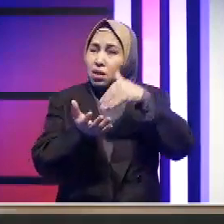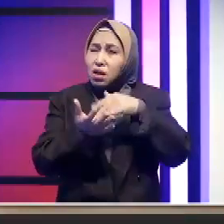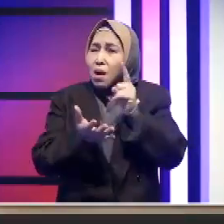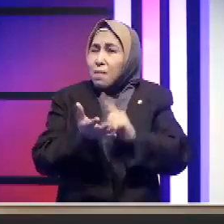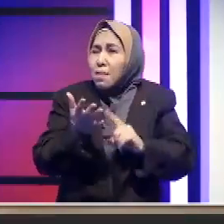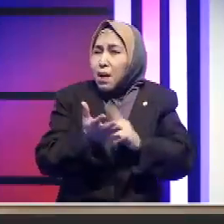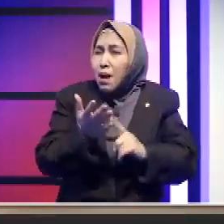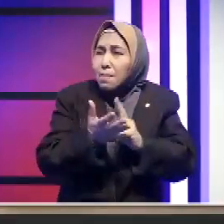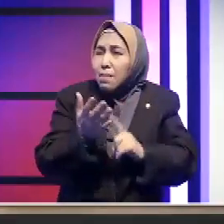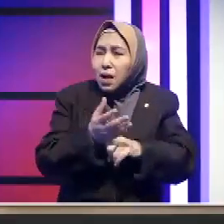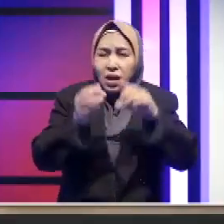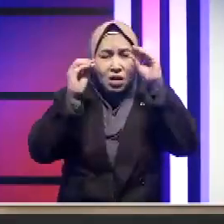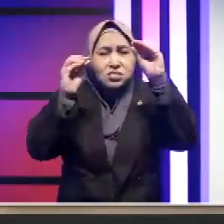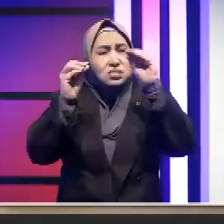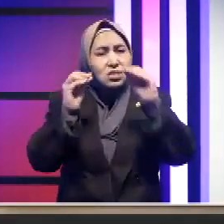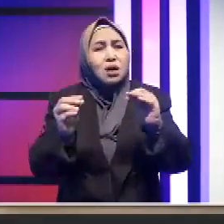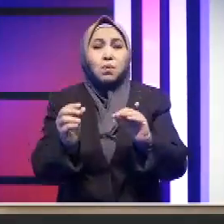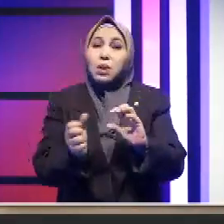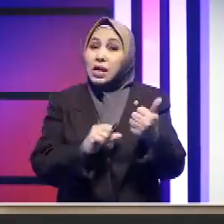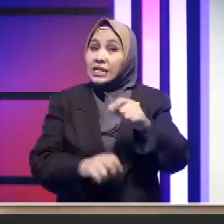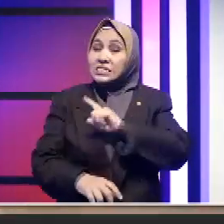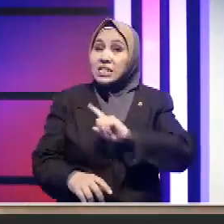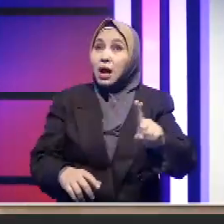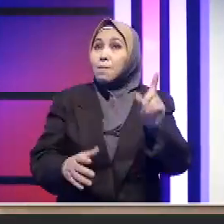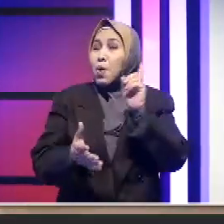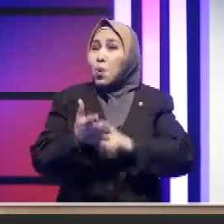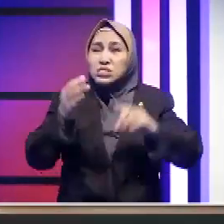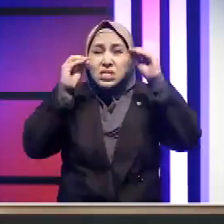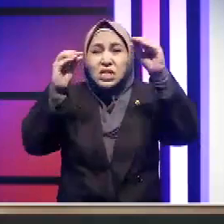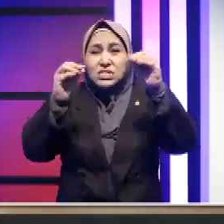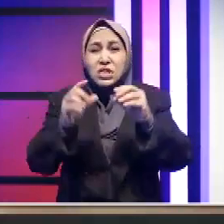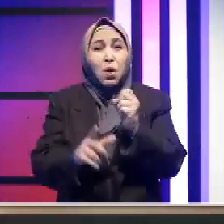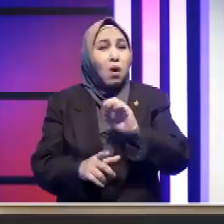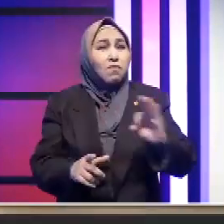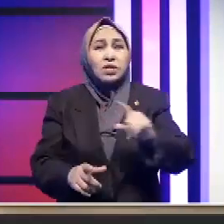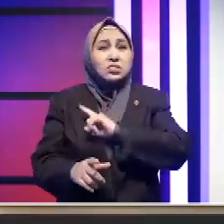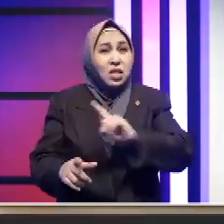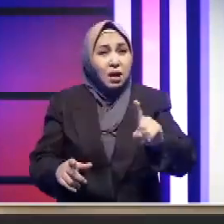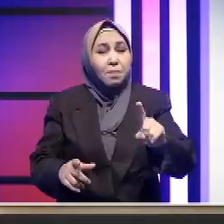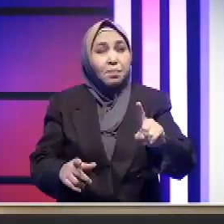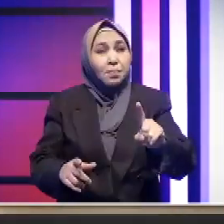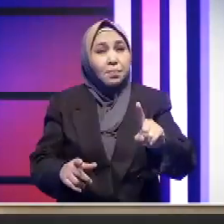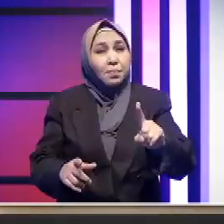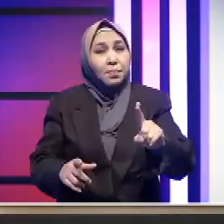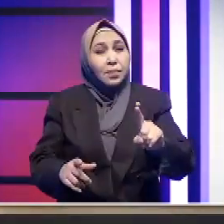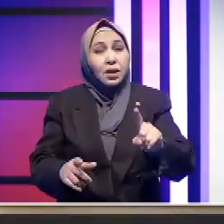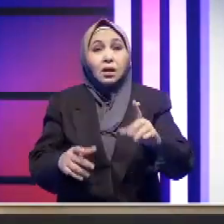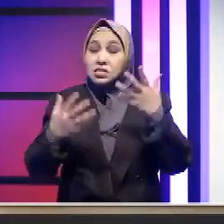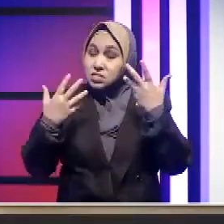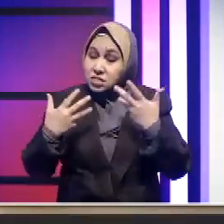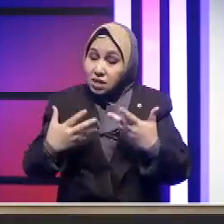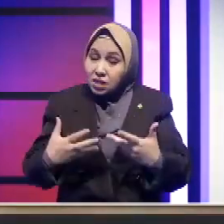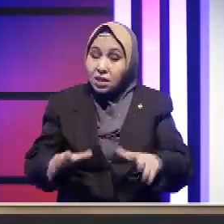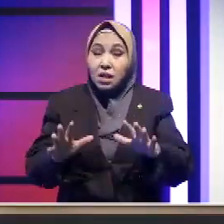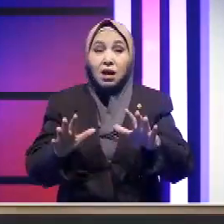apa yang diajarkan di Islam What the king of islam the Leading State Hai setelahnya saya